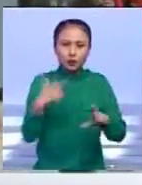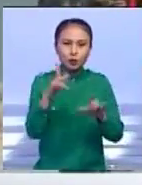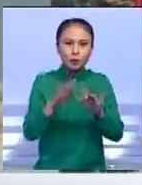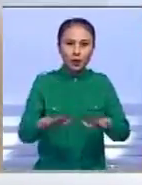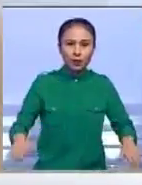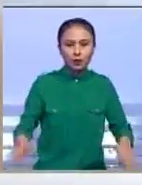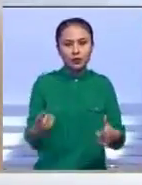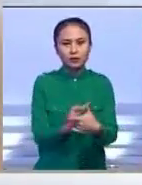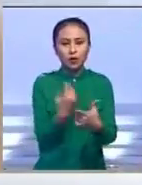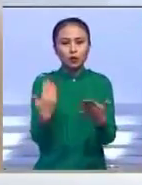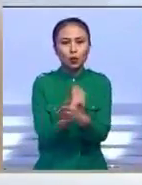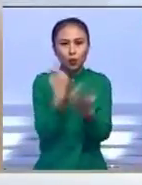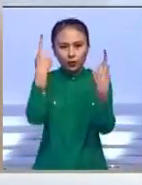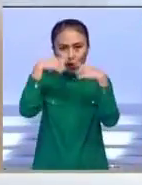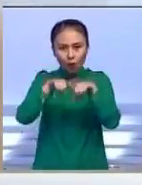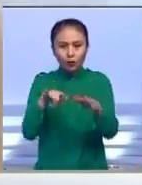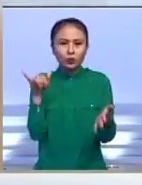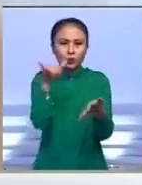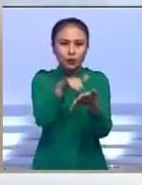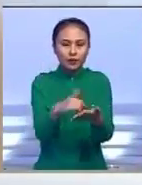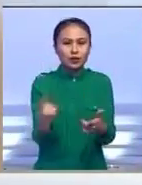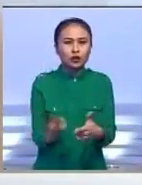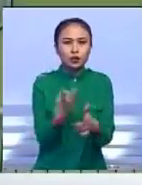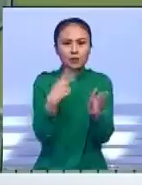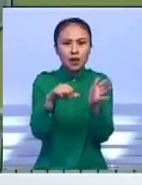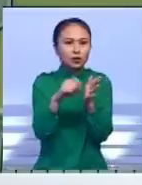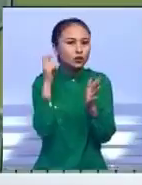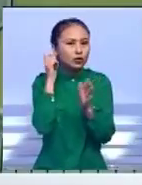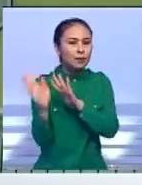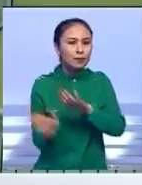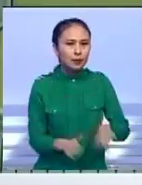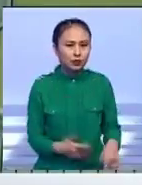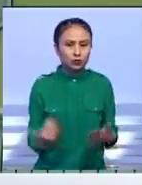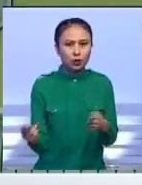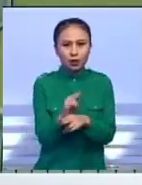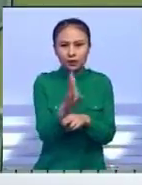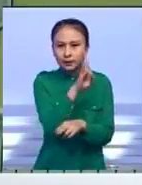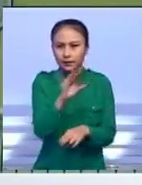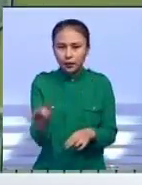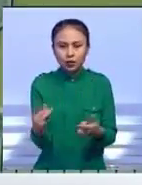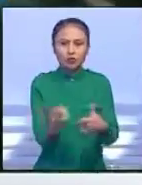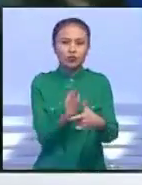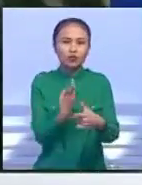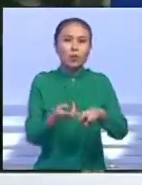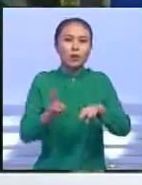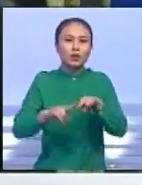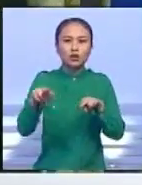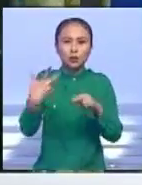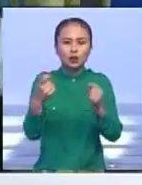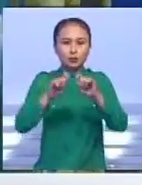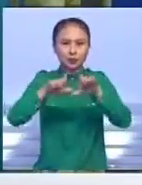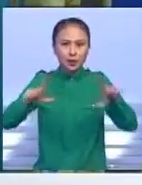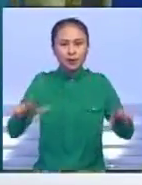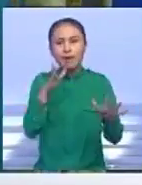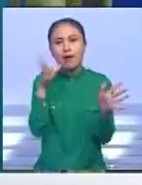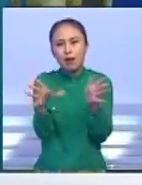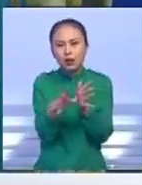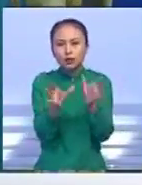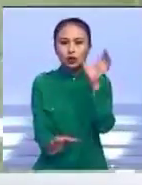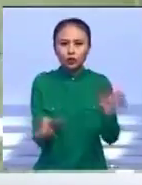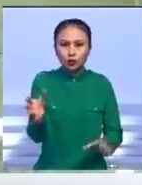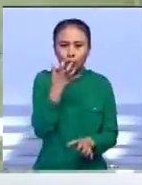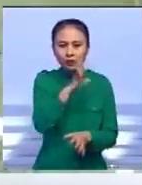балабақшаға жаңа технология енгізілді. 26 жылдан бері күрделі жөндеу көрмеген Ақтаудағы нөмірі 23-ші мектептің электр мен жылу